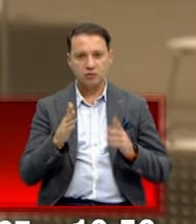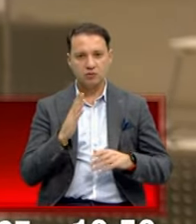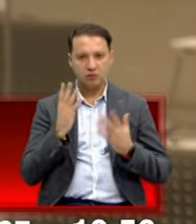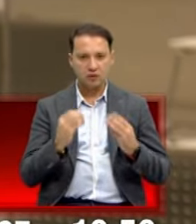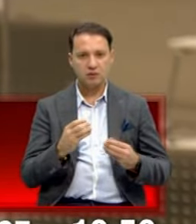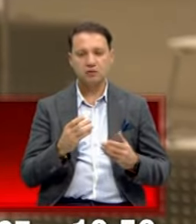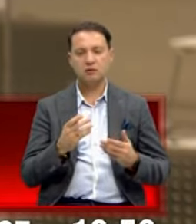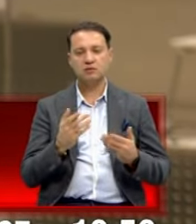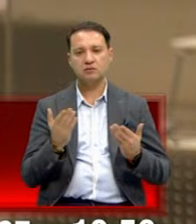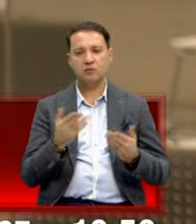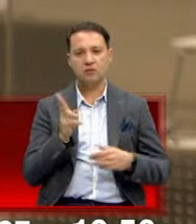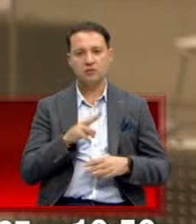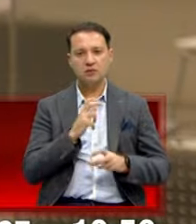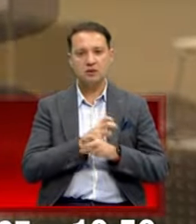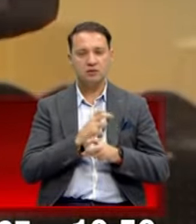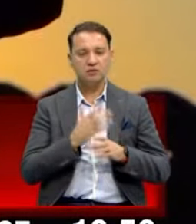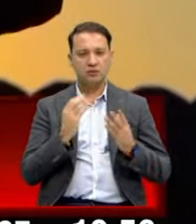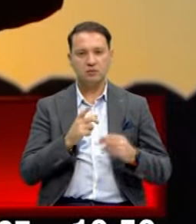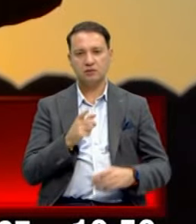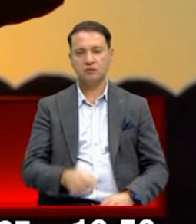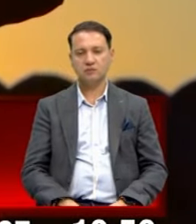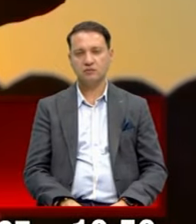girebilir. Ölüm tehlikesi olabilir.